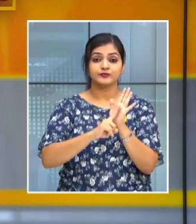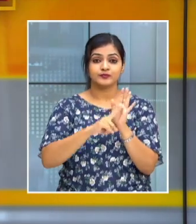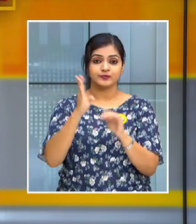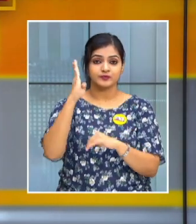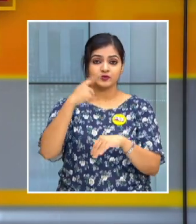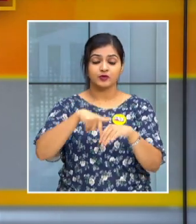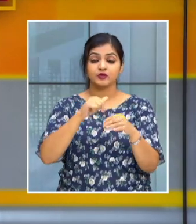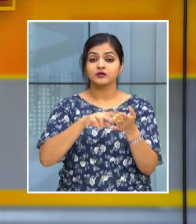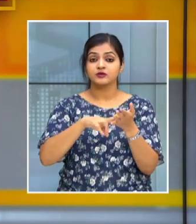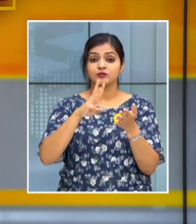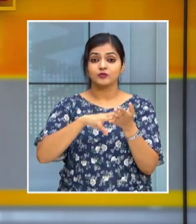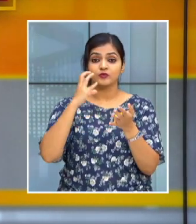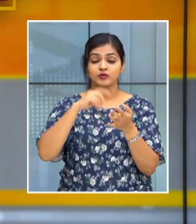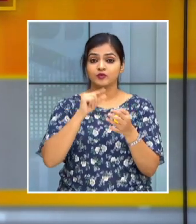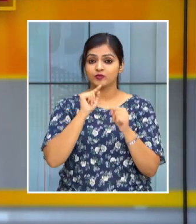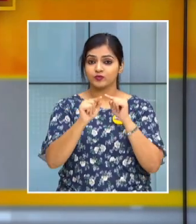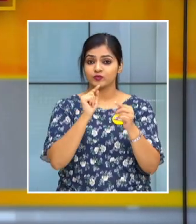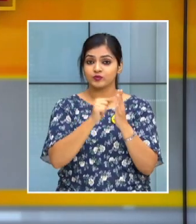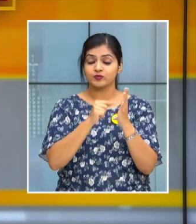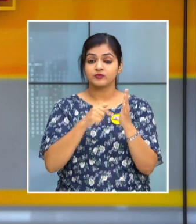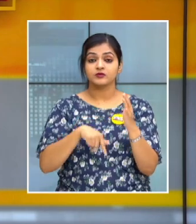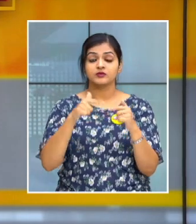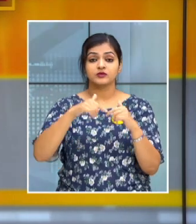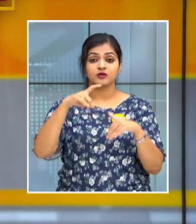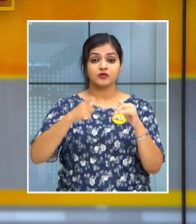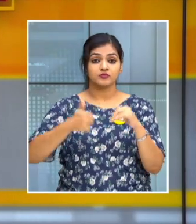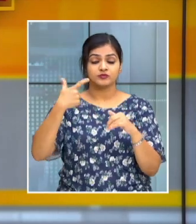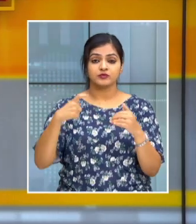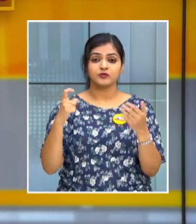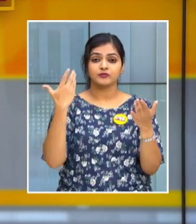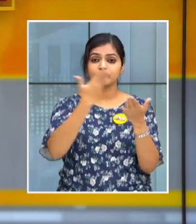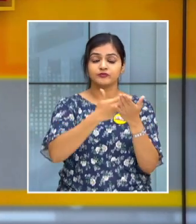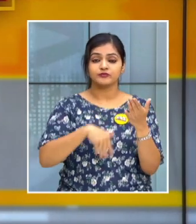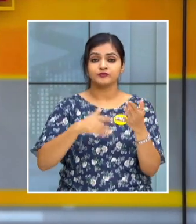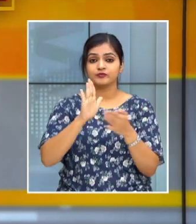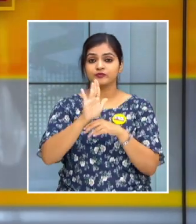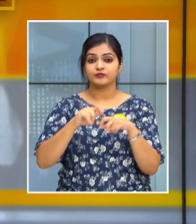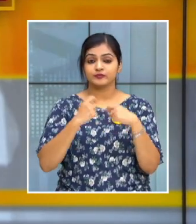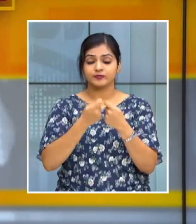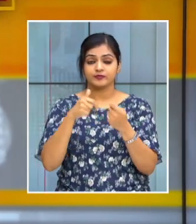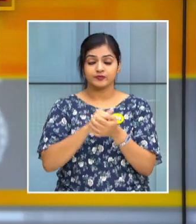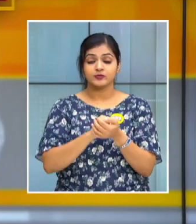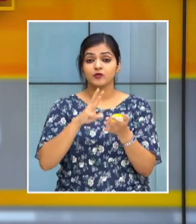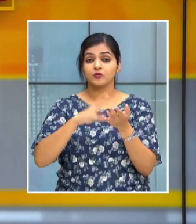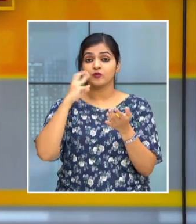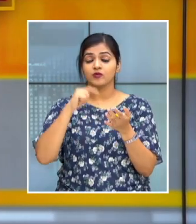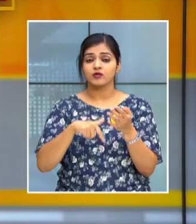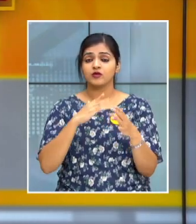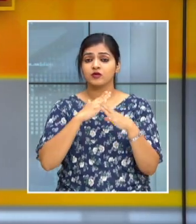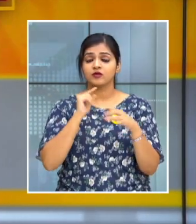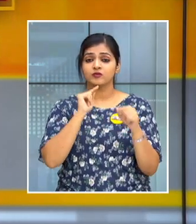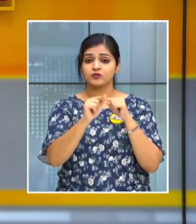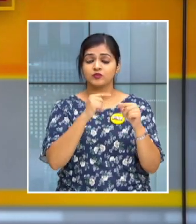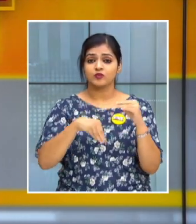യോഗത്തിൽ നരേന്ദ്രമോദിയുടെ വിവാദ പരാമർശത്തിൽ തെരഞ്ഞെടുപ്പ് കമ്മീഷന് പരാതി നൽകി കോൺഗ്രസ്. മോദി വിദ്വേഷ പ്രചാരണം നടത്തുന്നുവെന്ന് പരാതി നൽകിയ